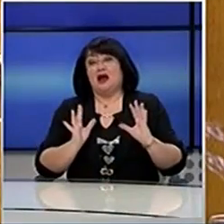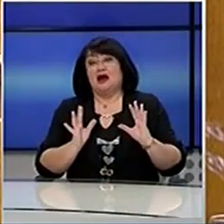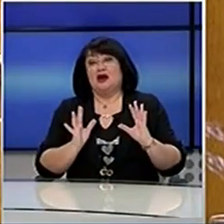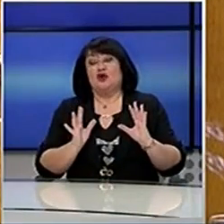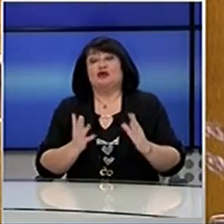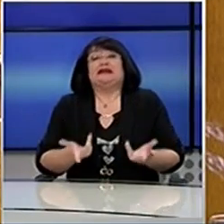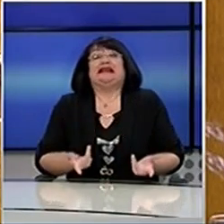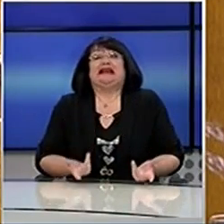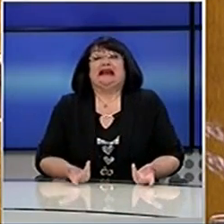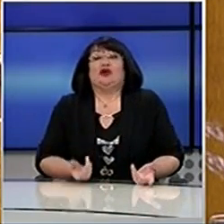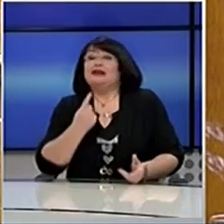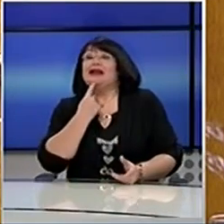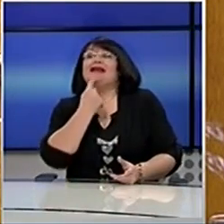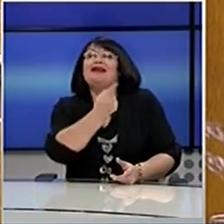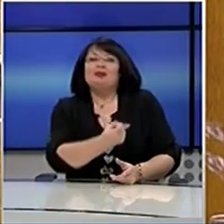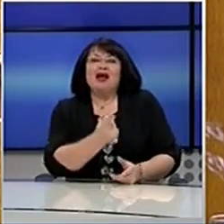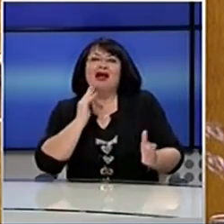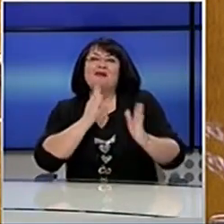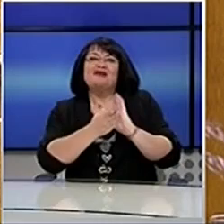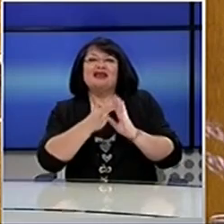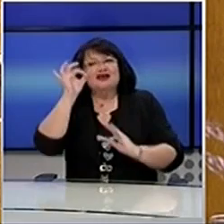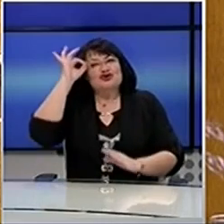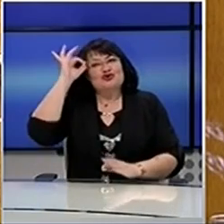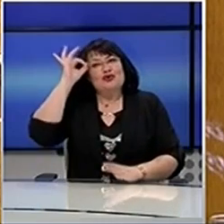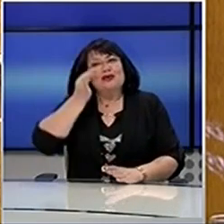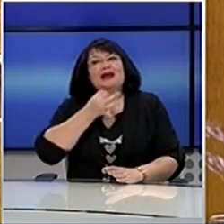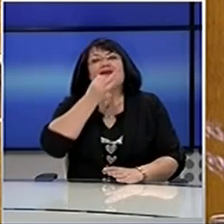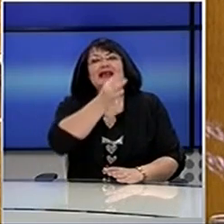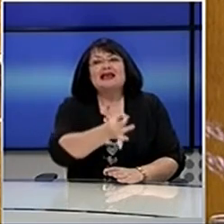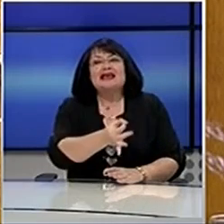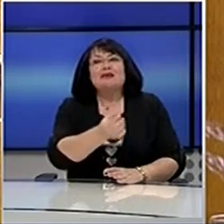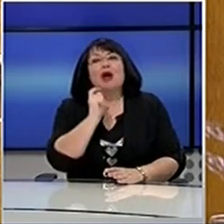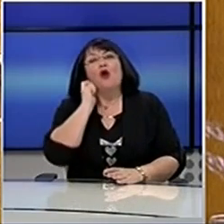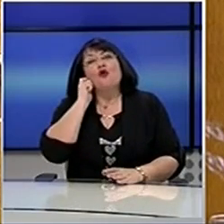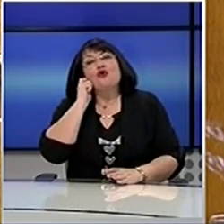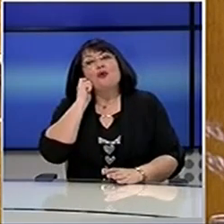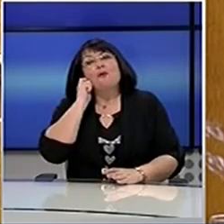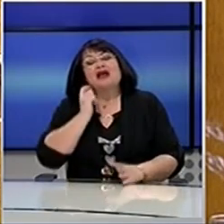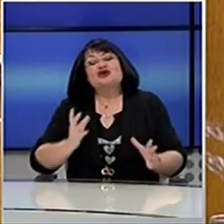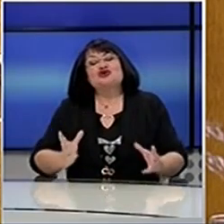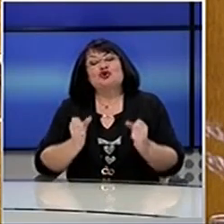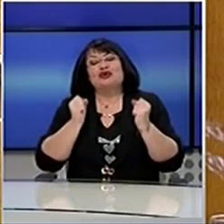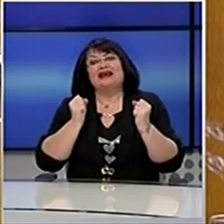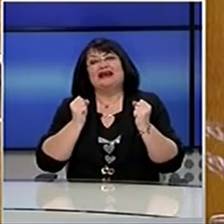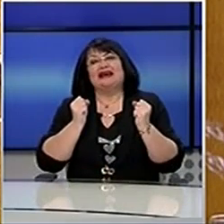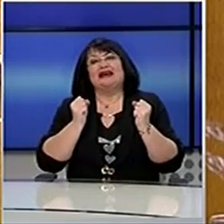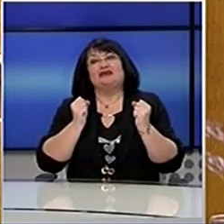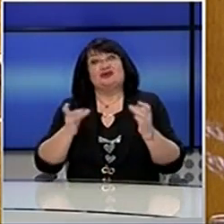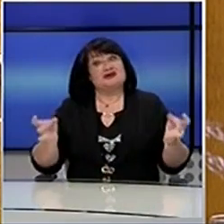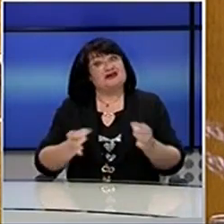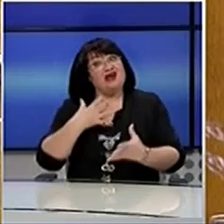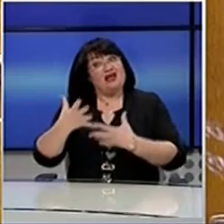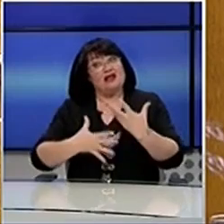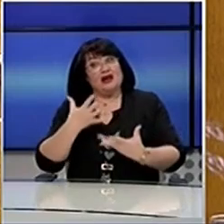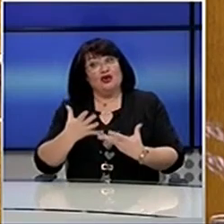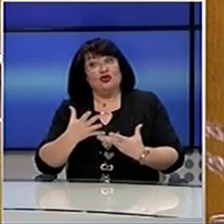το γεγονός ότι απευθύνθηκα στον κύριο Τσιόδρα, στον ενικό. Ήταν σκανδαλώδες αυτό το